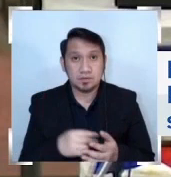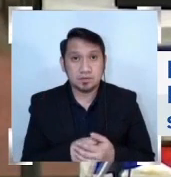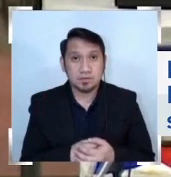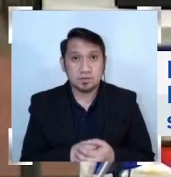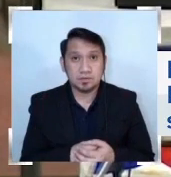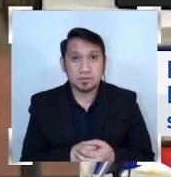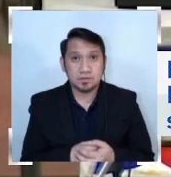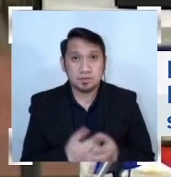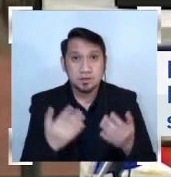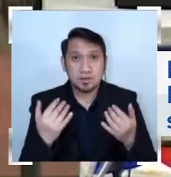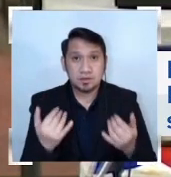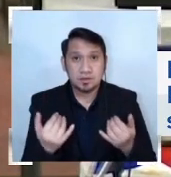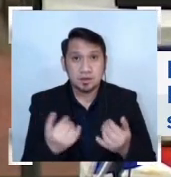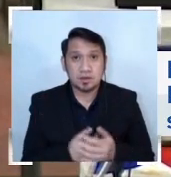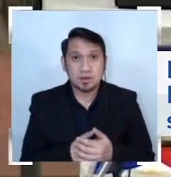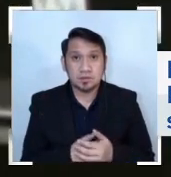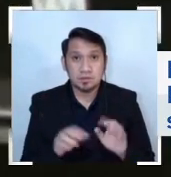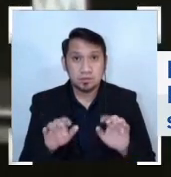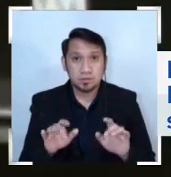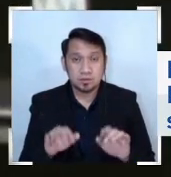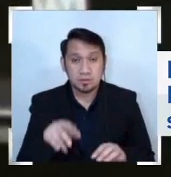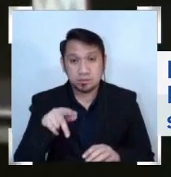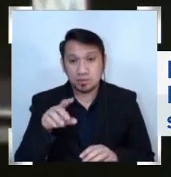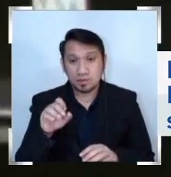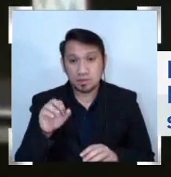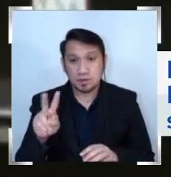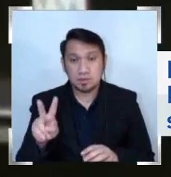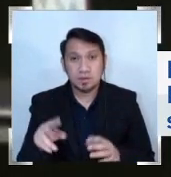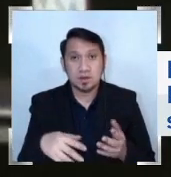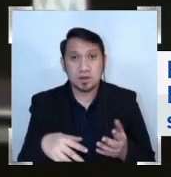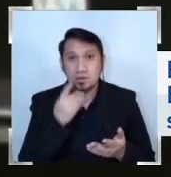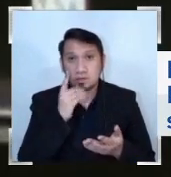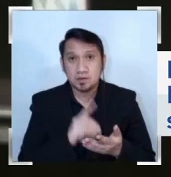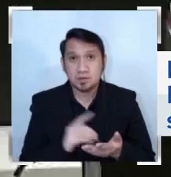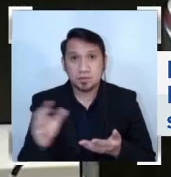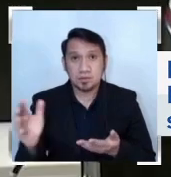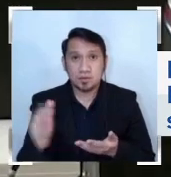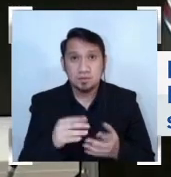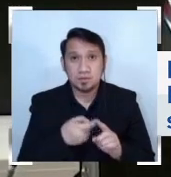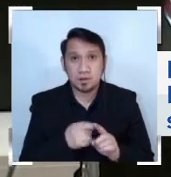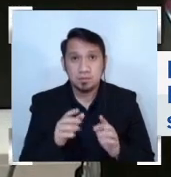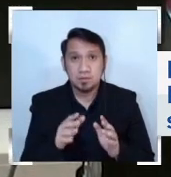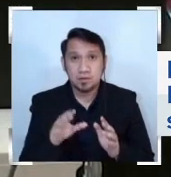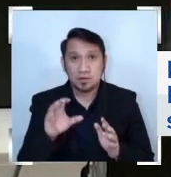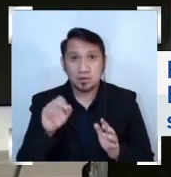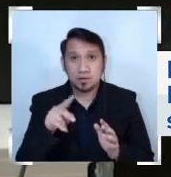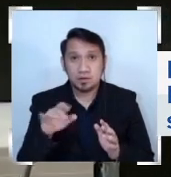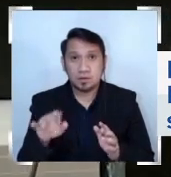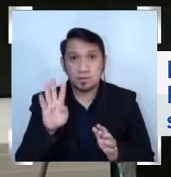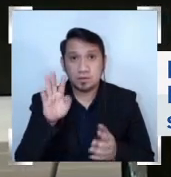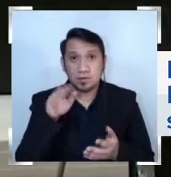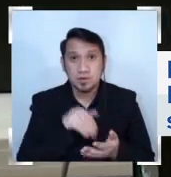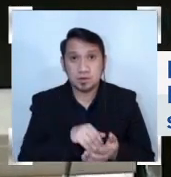Sa ngayon, ine-encode na ng PPCRV ang mga datos na natanggap nilang kopya ng 4,925